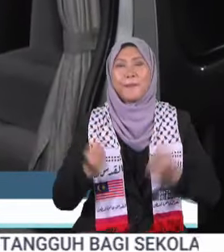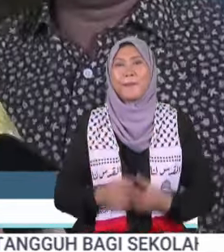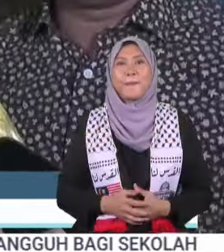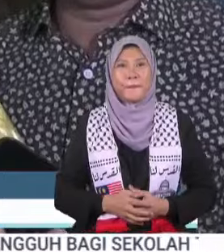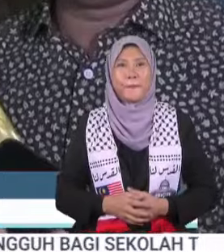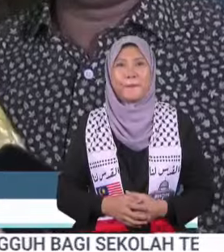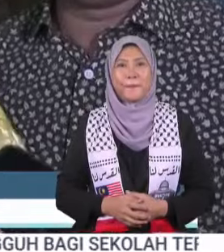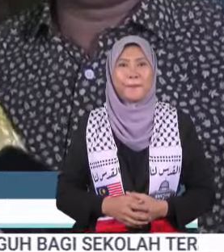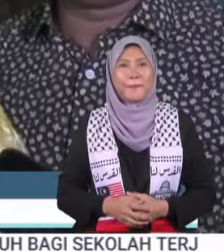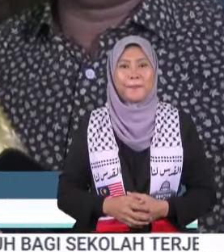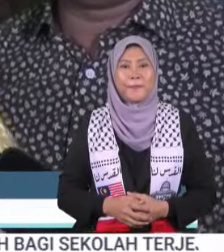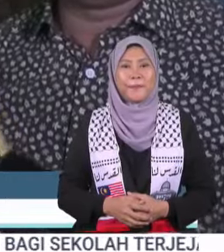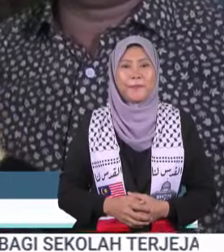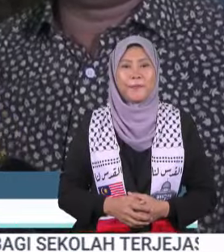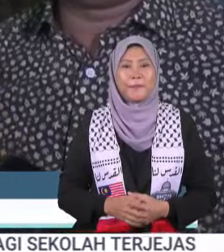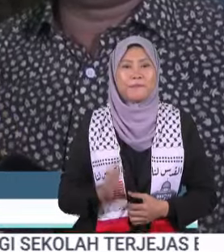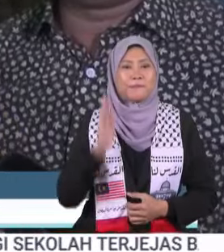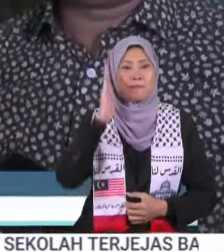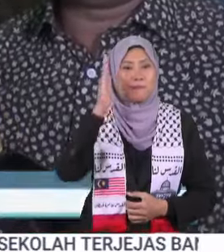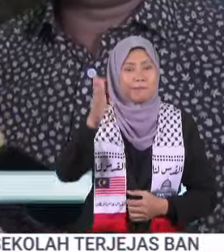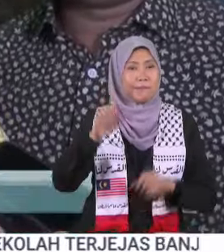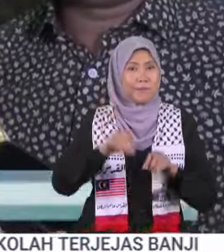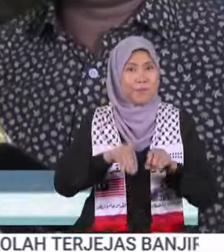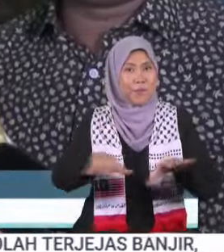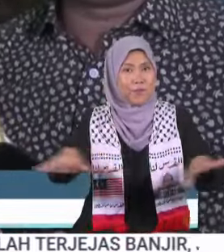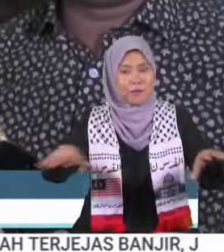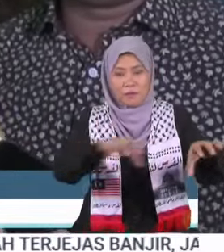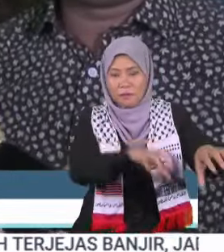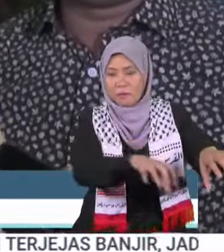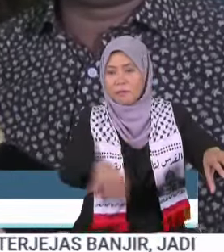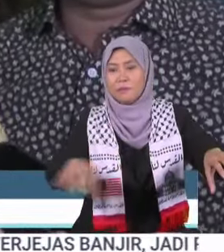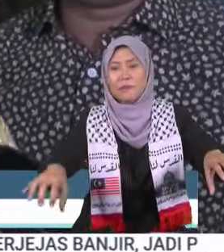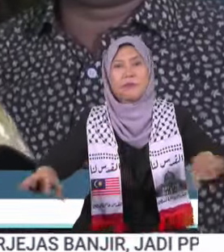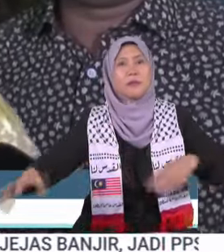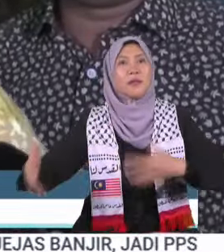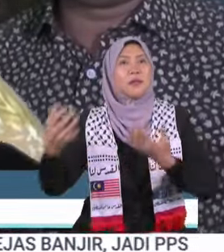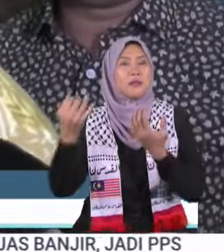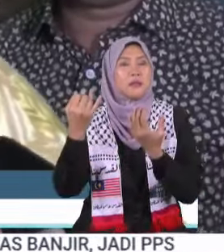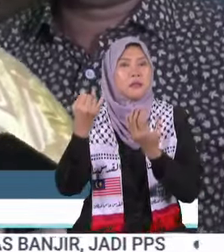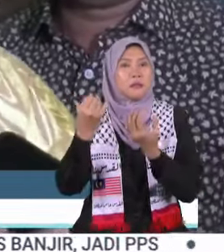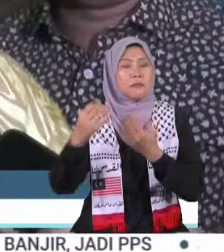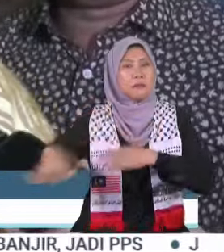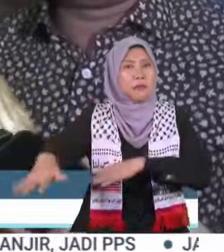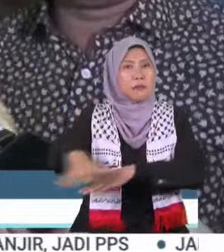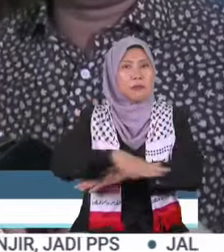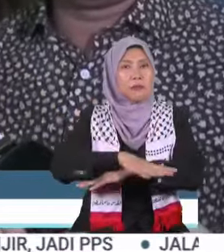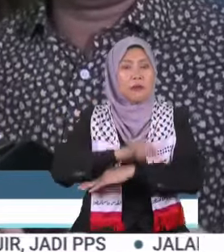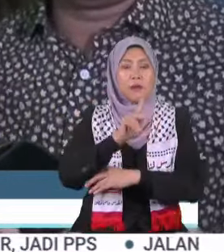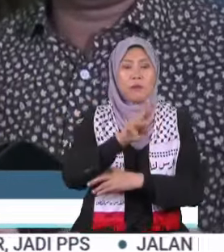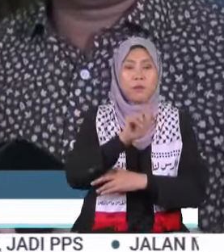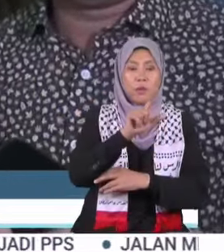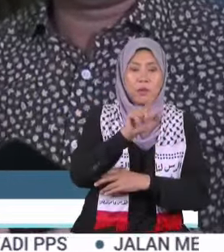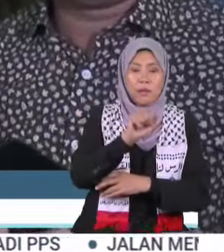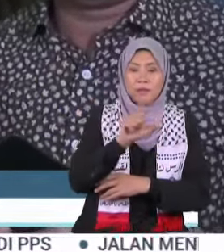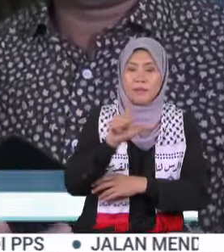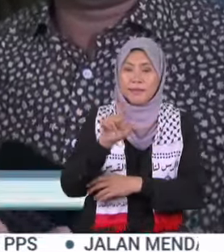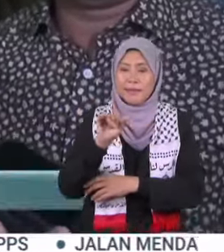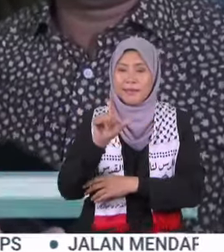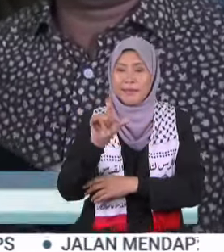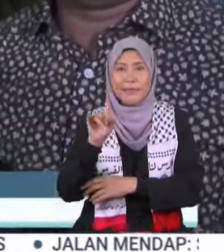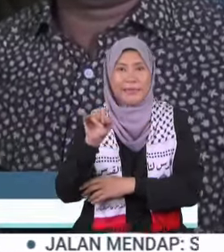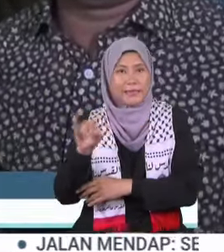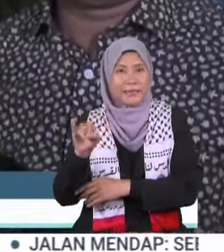peminatavan jadi kita akan mengembangkan lagi beberapa tempat di pantai Tanjung Bidara di kawasan Kuala Linggi dan di kawasan payir